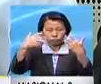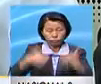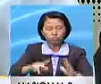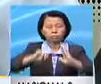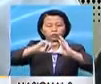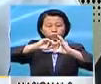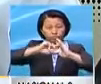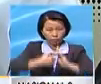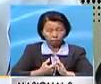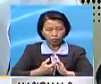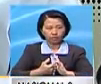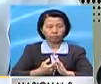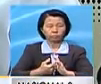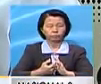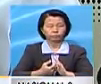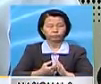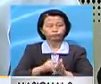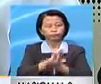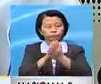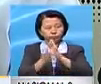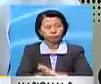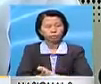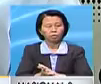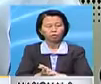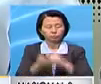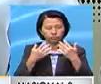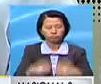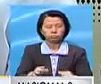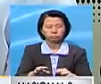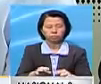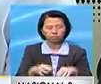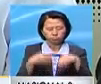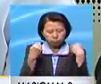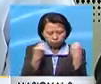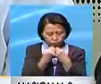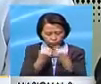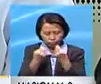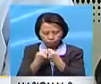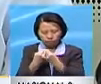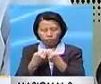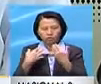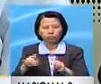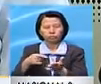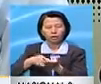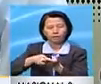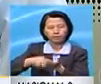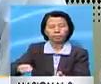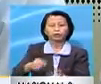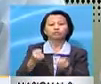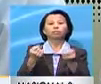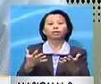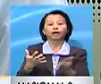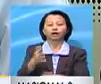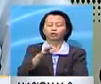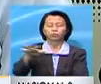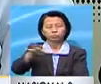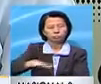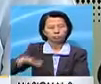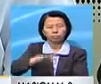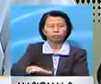dilaksanakan, maka ia telah menelan belanja sebanyak lebih